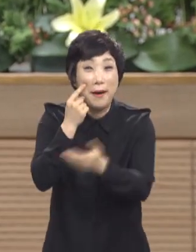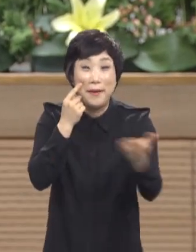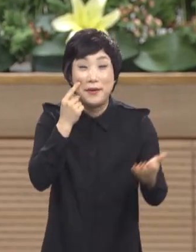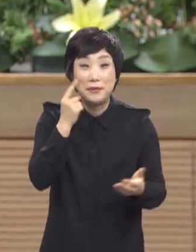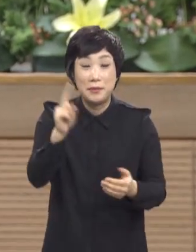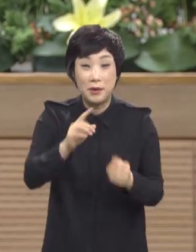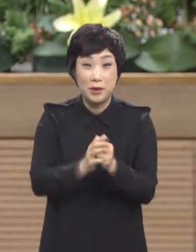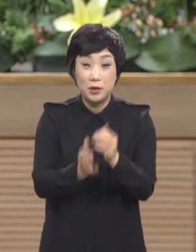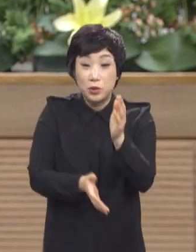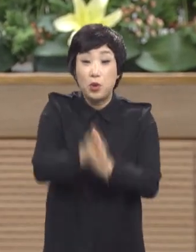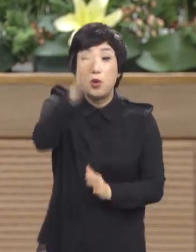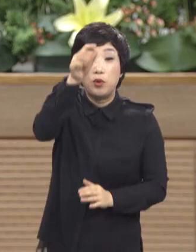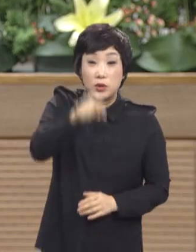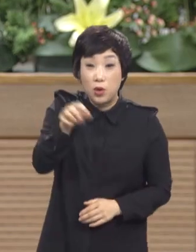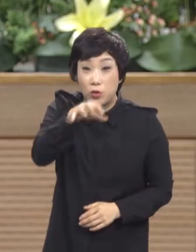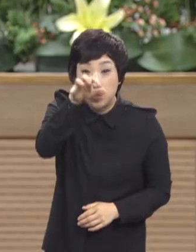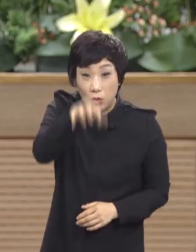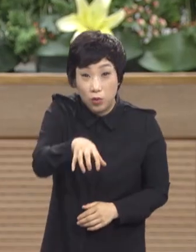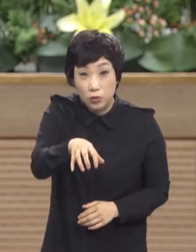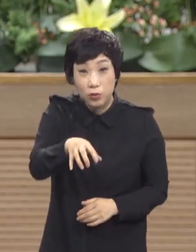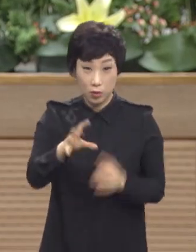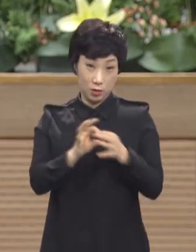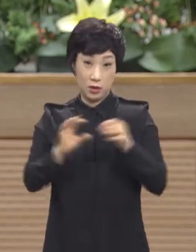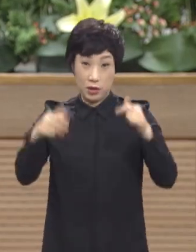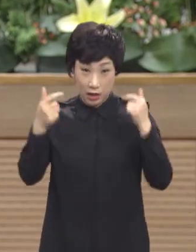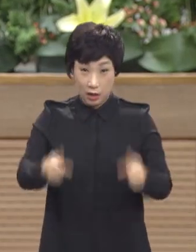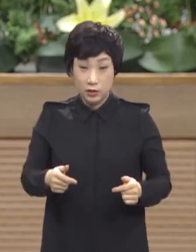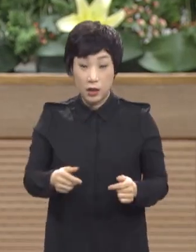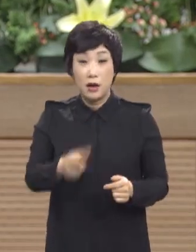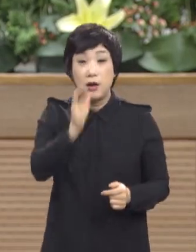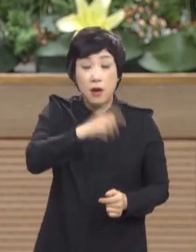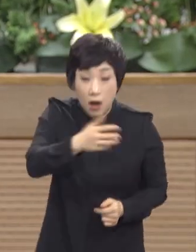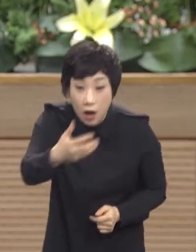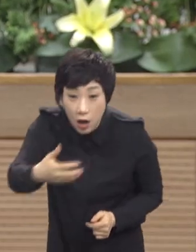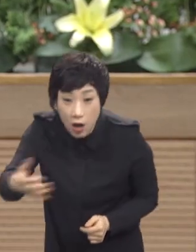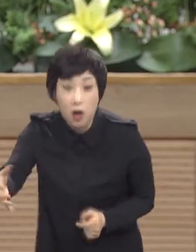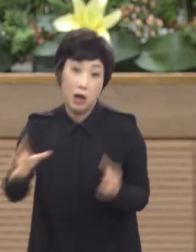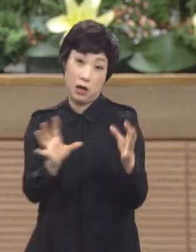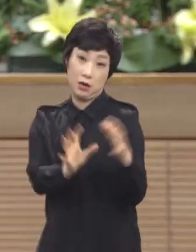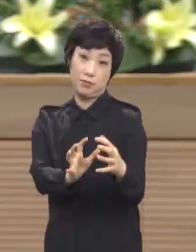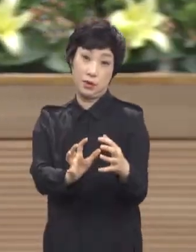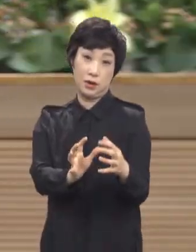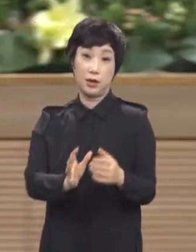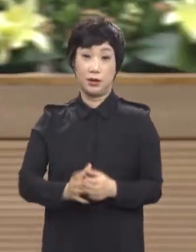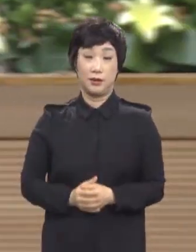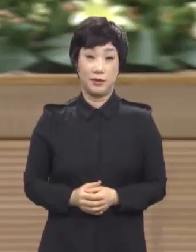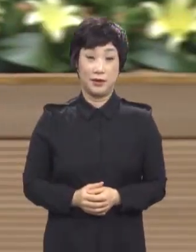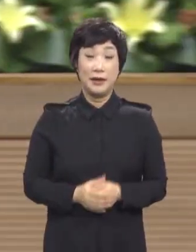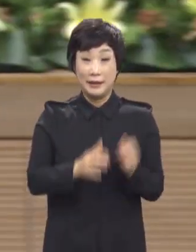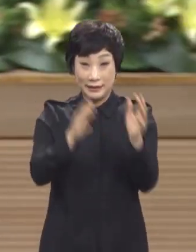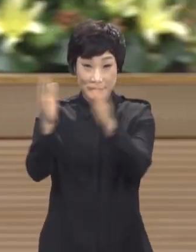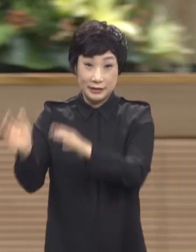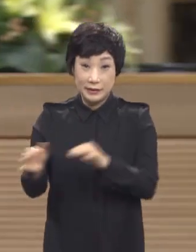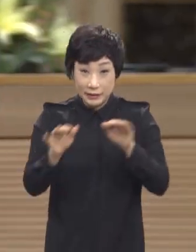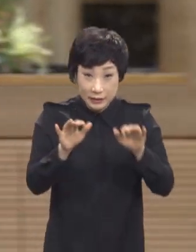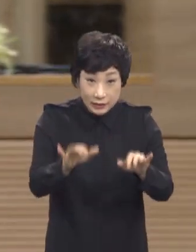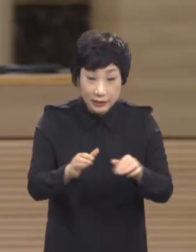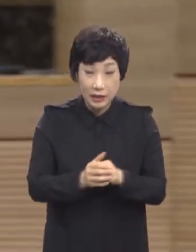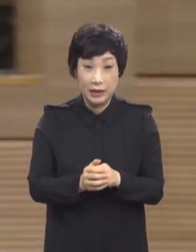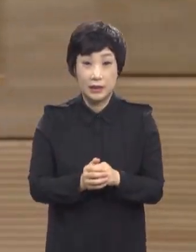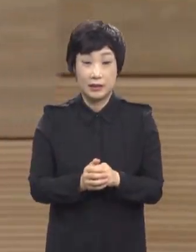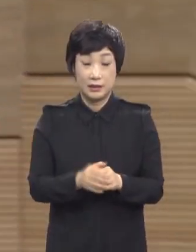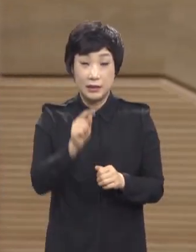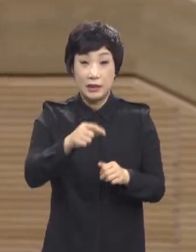어떤 도시든지 대도시에는 반드시 강이 거의 있습니다. 그런데